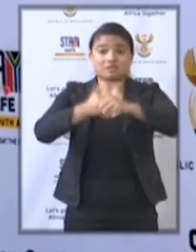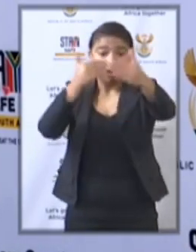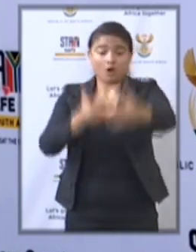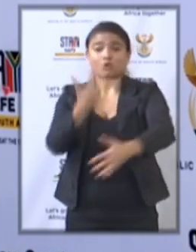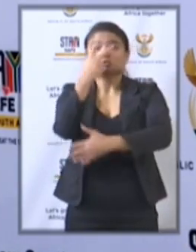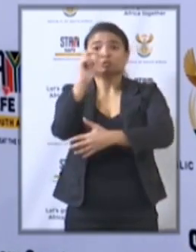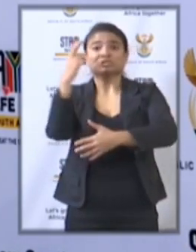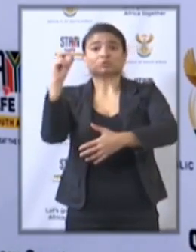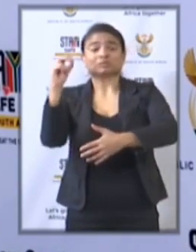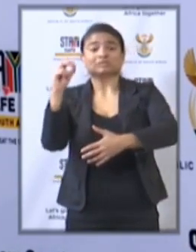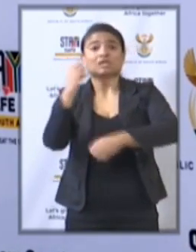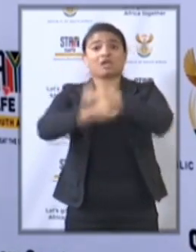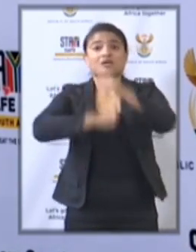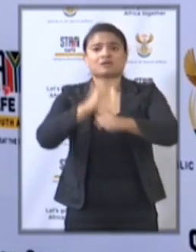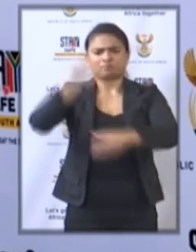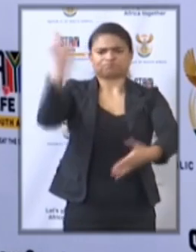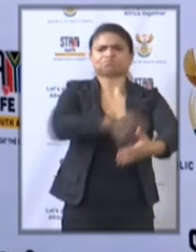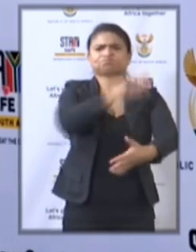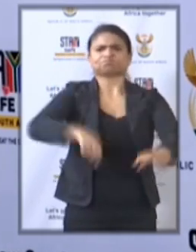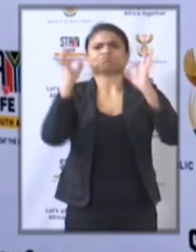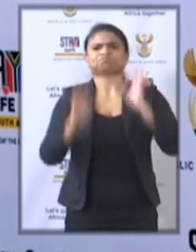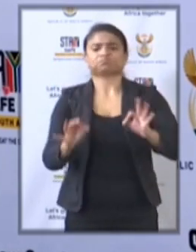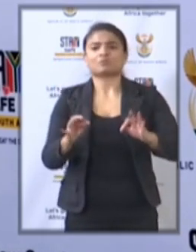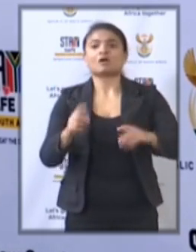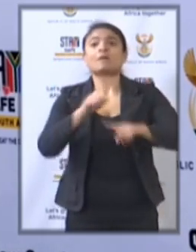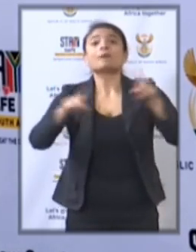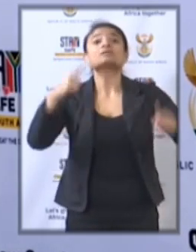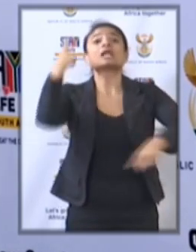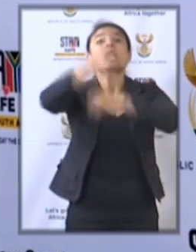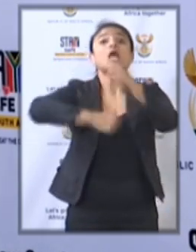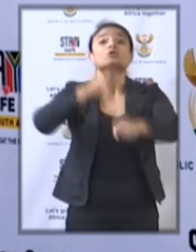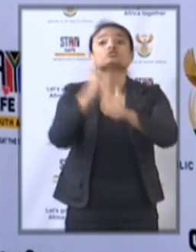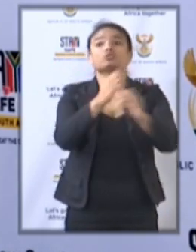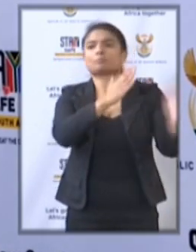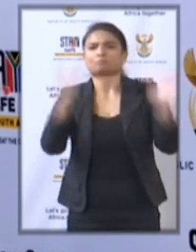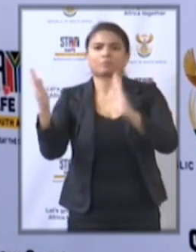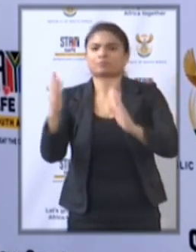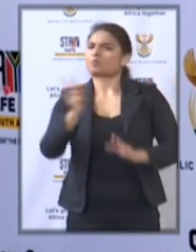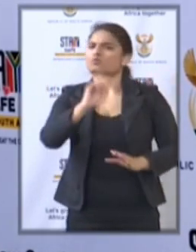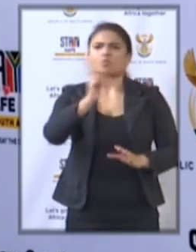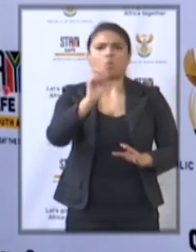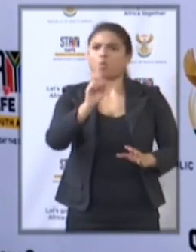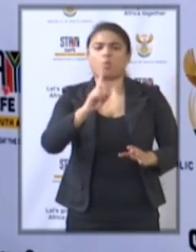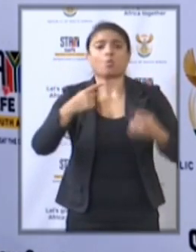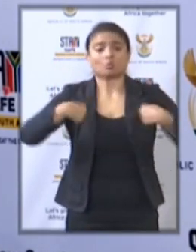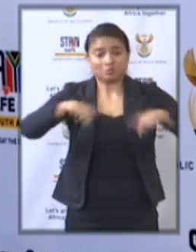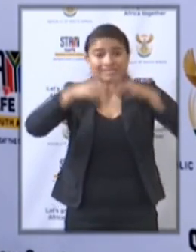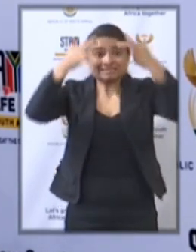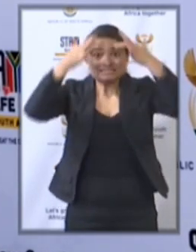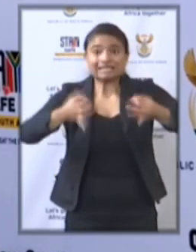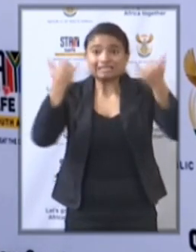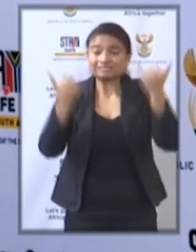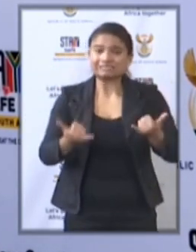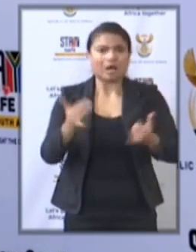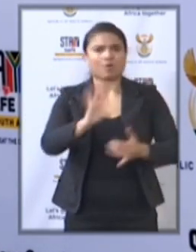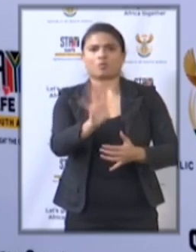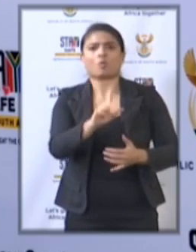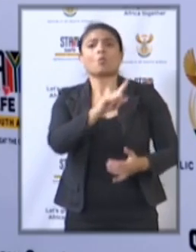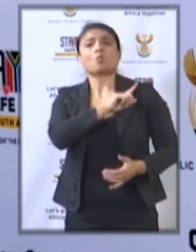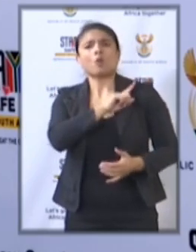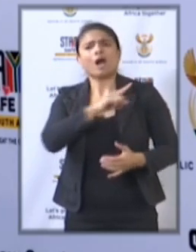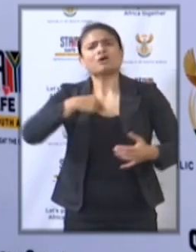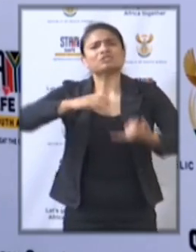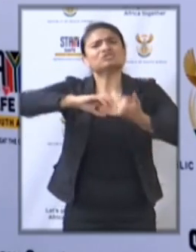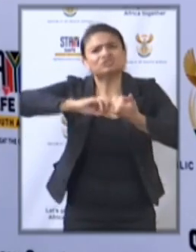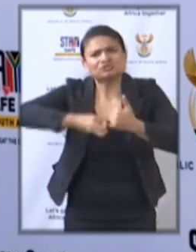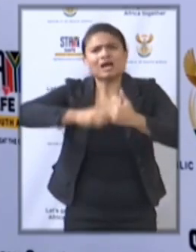phansi ngonyaka ozayo. Cha, asikakasithathe isinqumo esinjalo sohulumeni. Sisingako sisazama ngawo wonke amandla nje. Thina kulomnyango